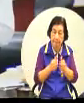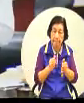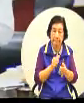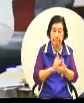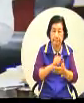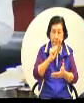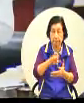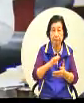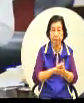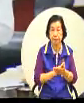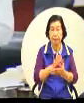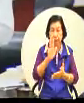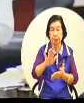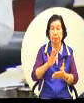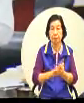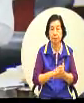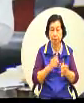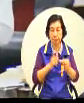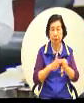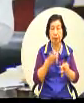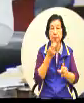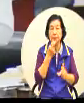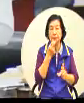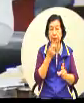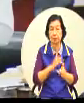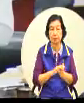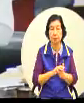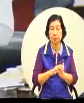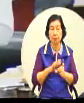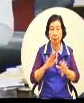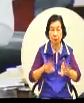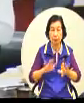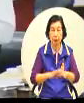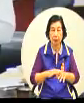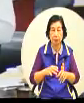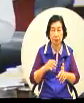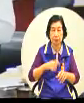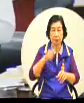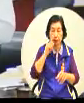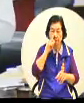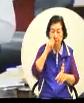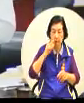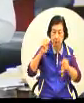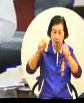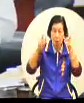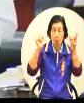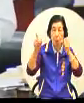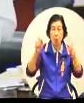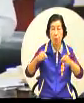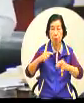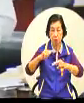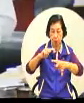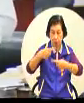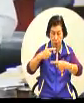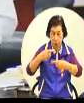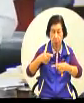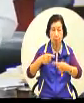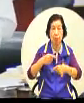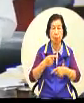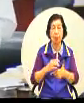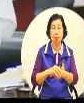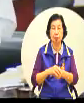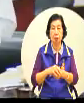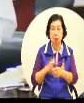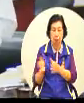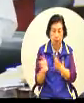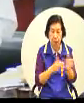部的公务局今年的农历年，就是明年的农历年，除了